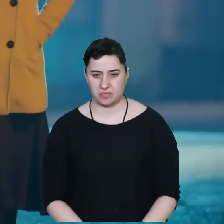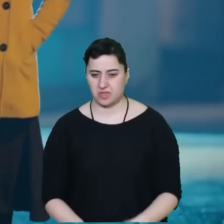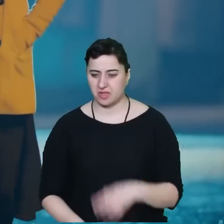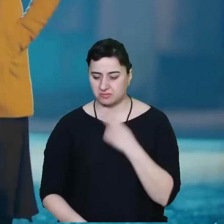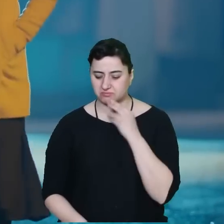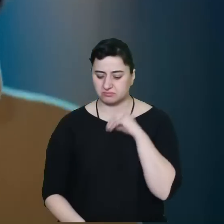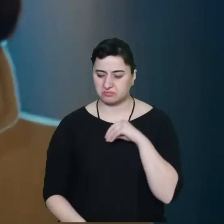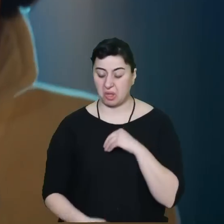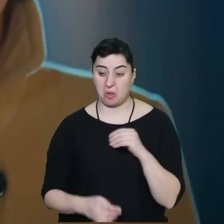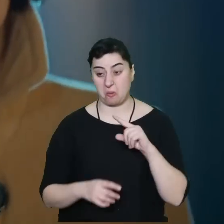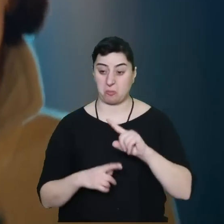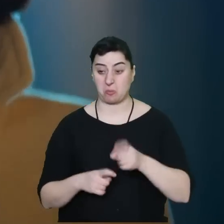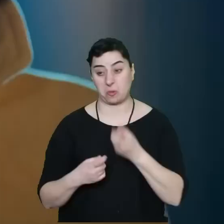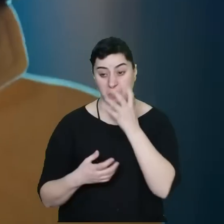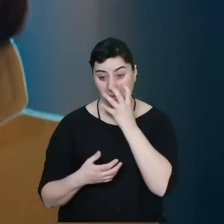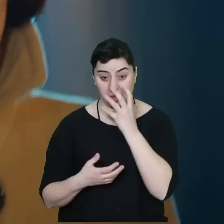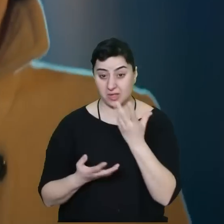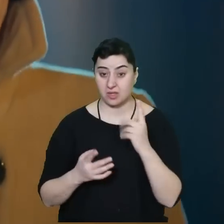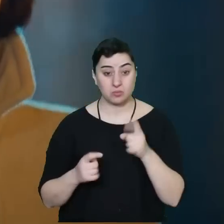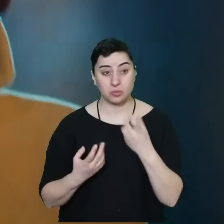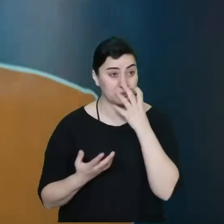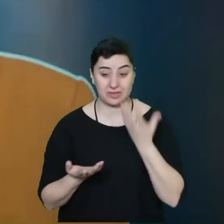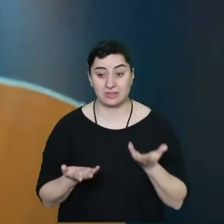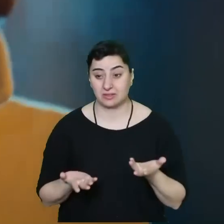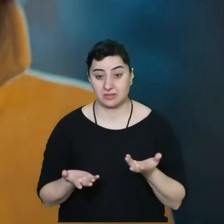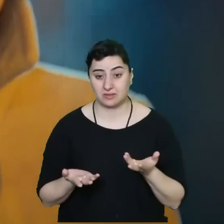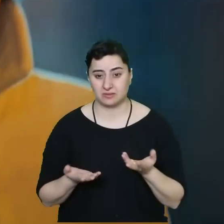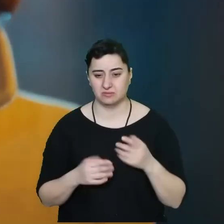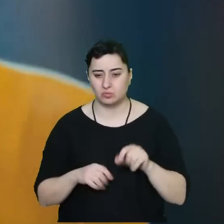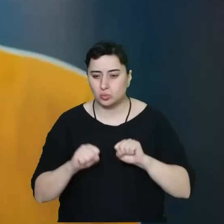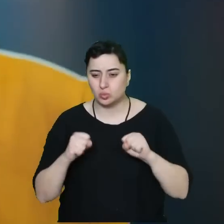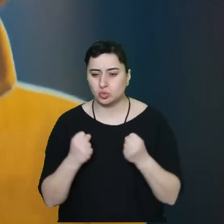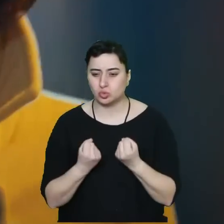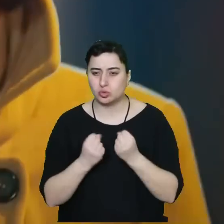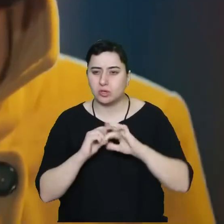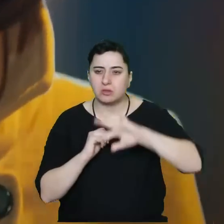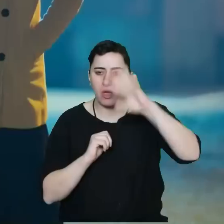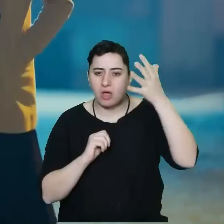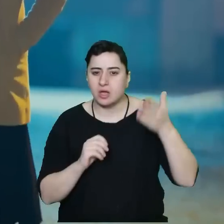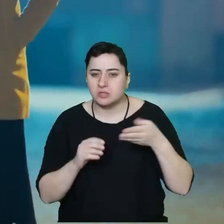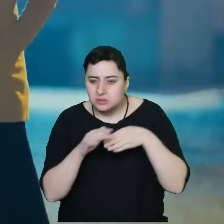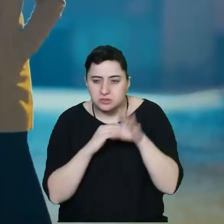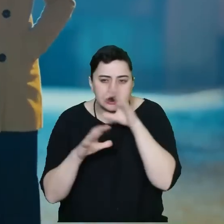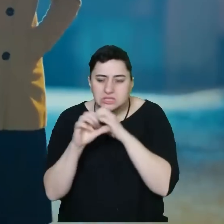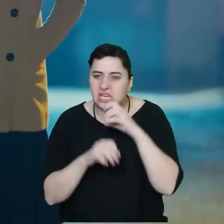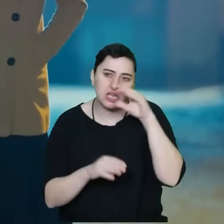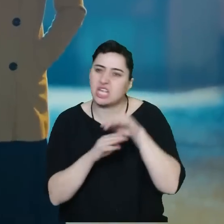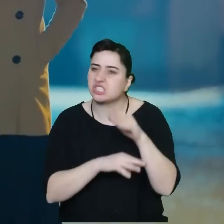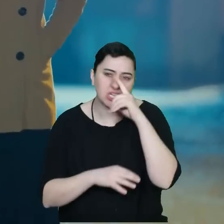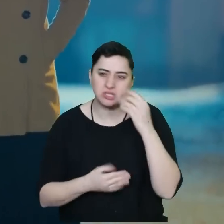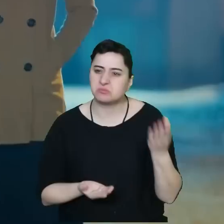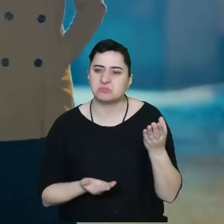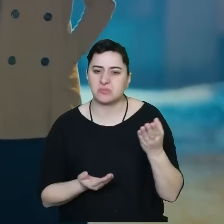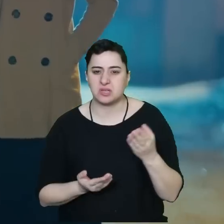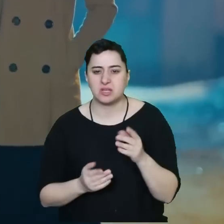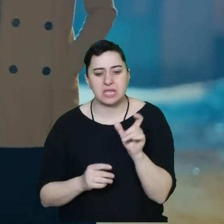Keşfe dinleyi beklermiş. Keşfi bekleyen kim ha? Buzdağlarının labirent mağaralarında yaşayan kim acaba? Keşke